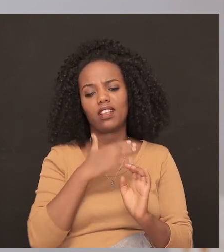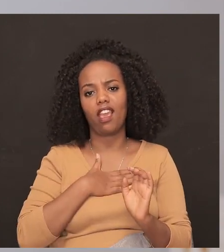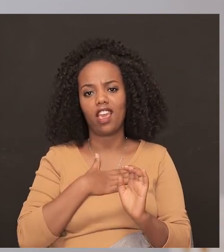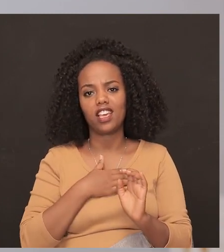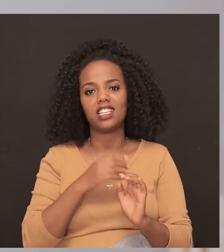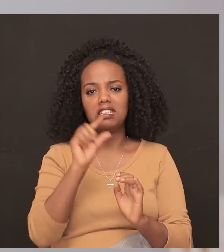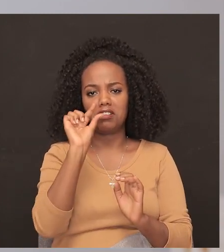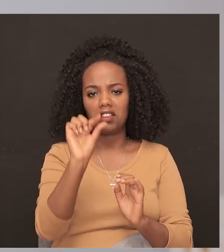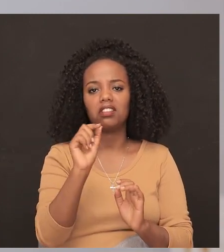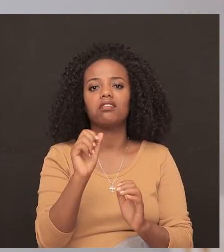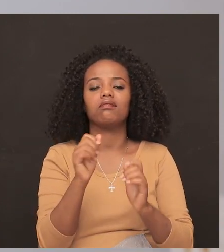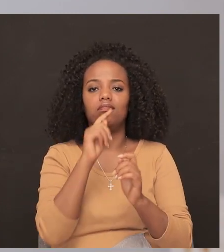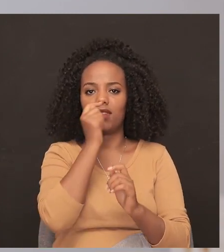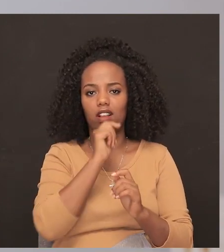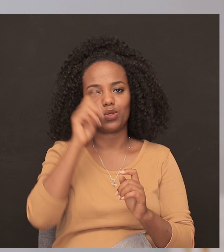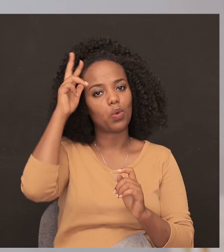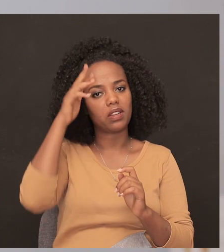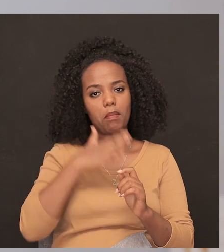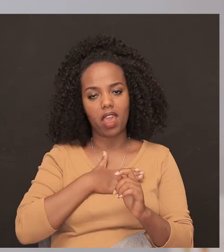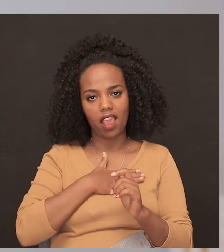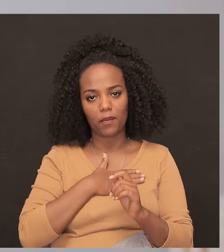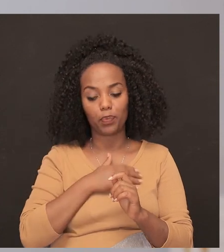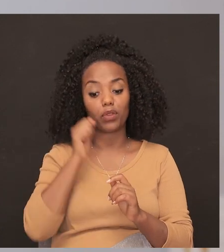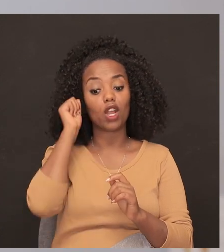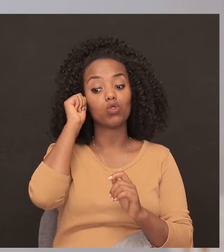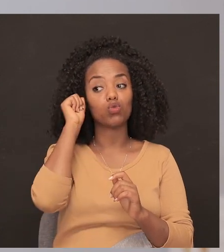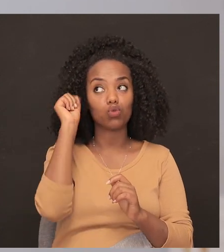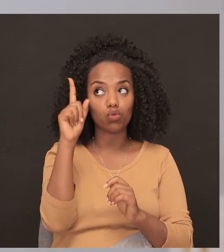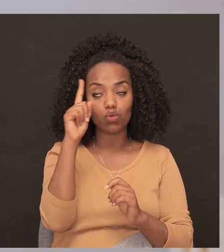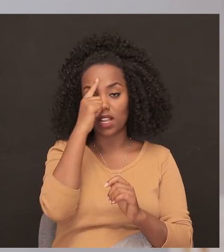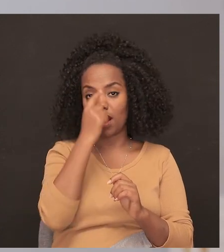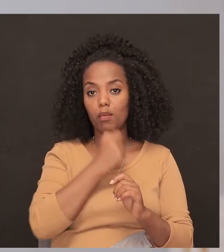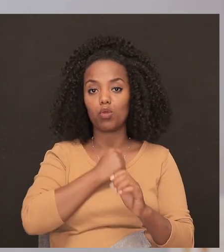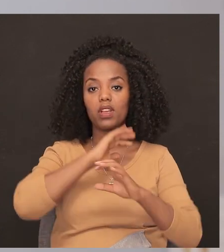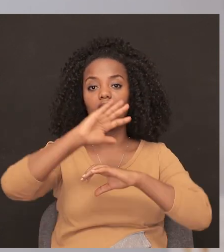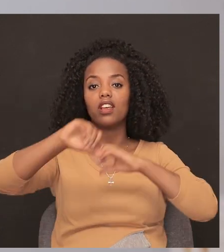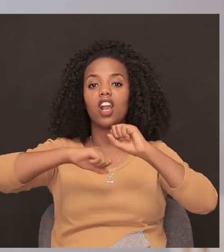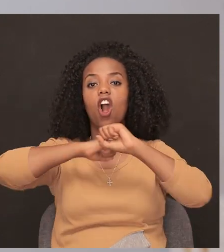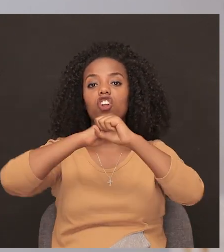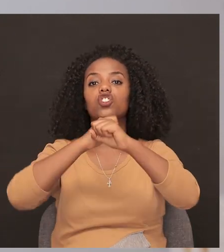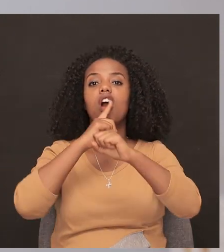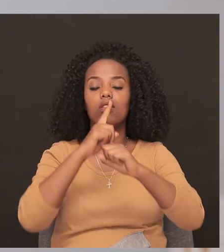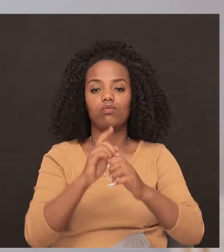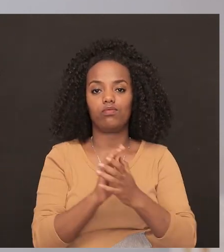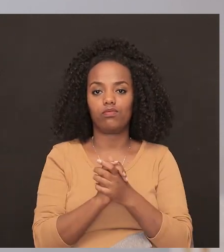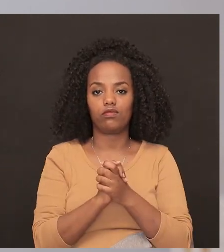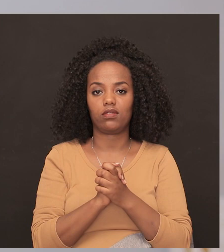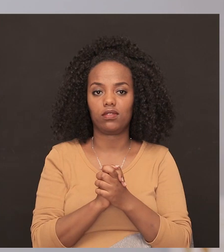እህቴ፣ ጥቂት ታገሰው ወንድሜ። እሱ ለታመኑበት ጋሻ ነው።